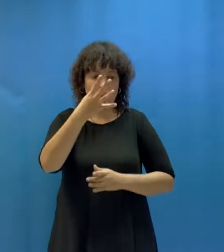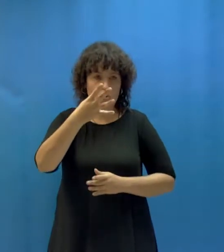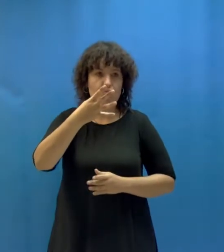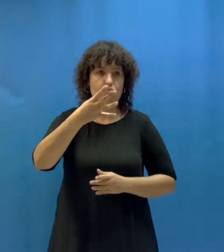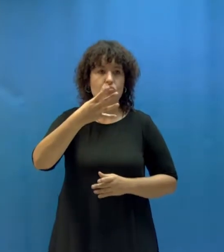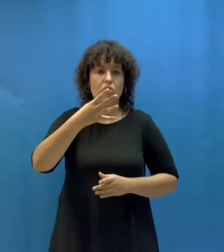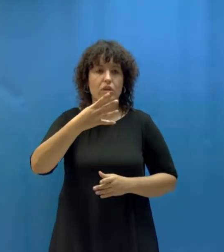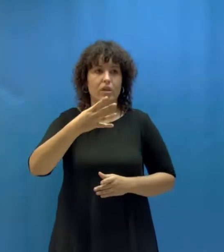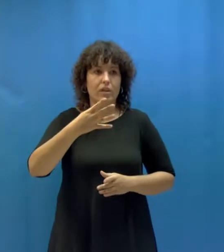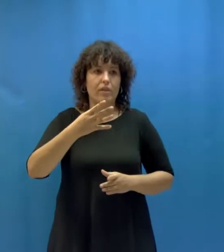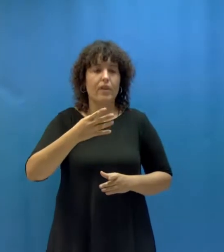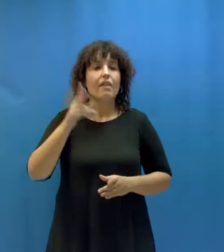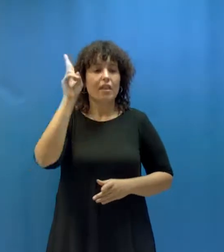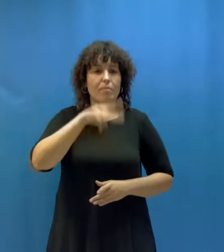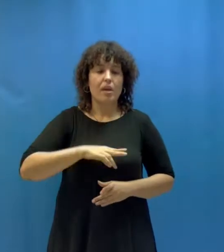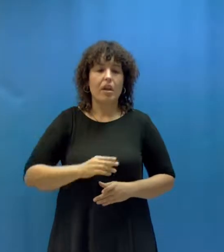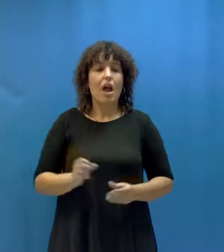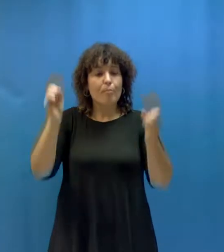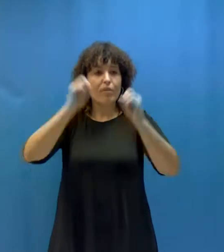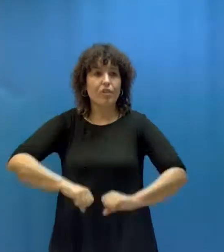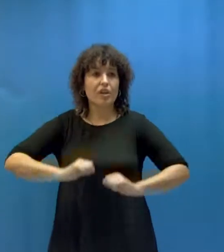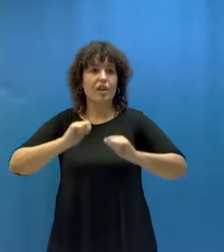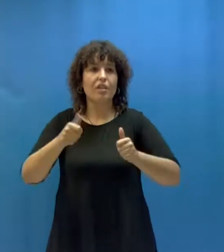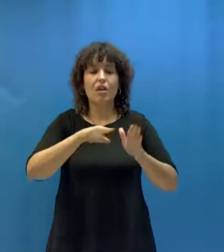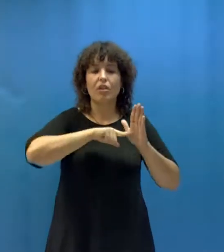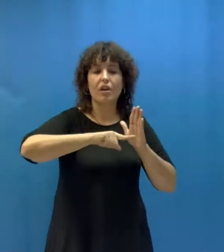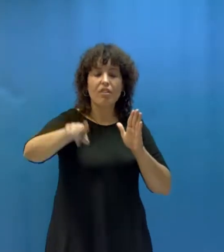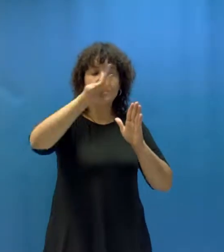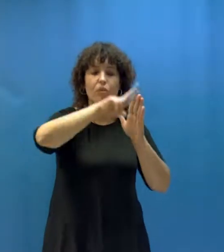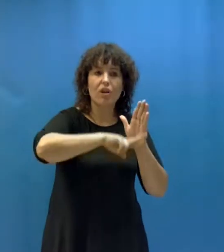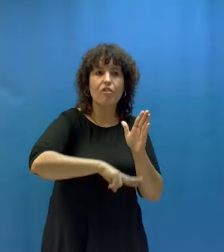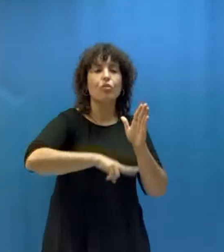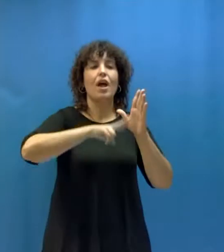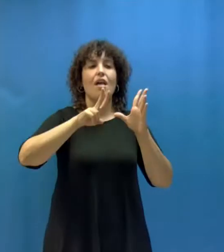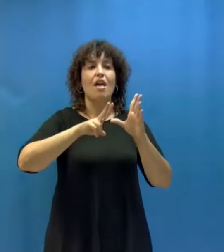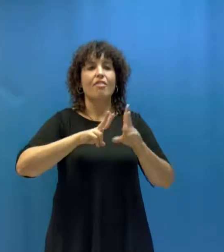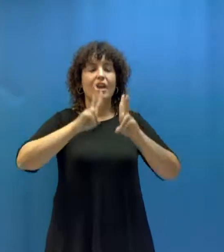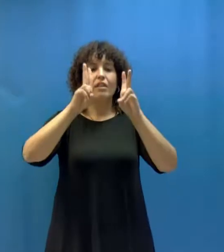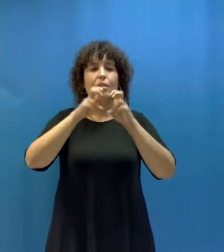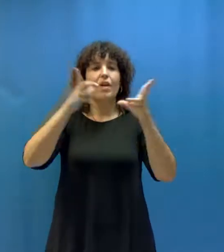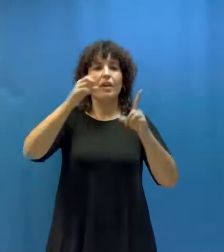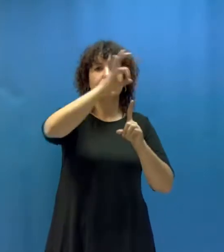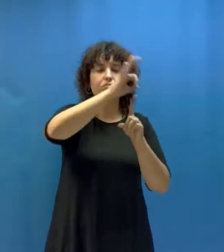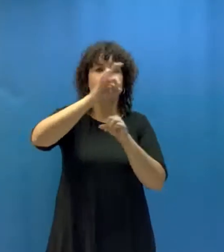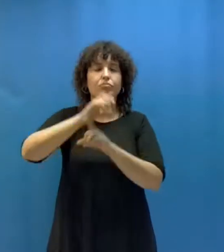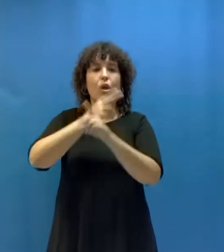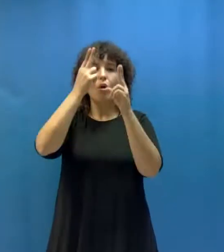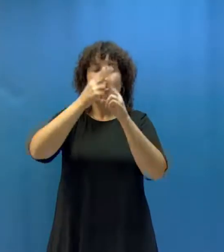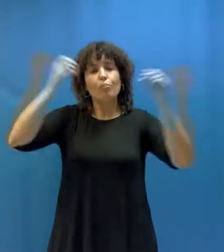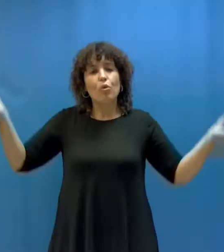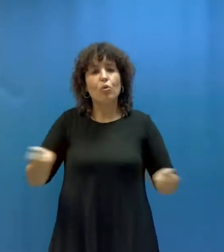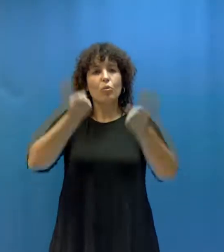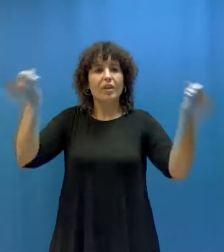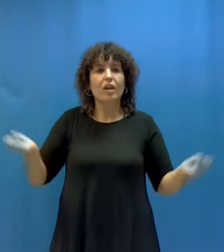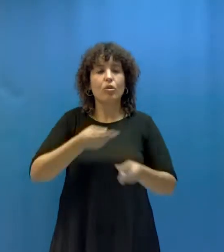Es una también aprobación inicial de la ordenanza reguladora de la instalación de elementos de publicidad visibles desde la vía pública. También es una propuesta